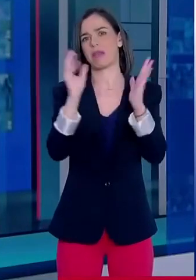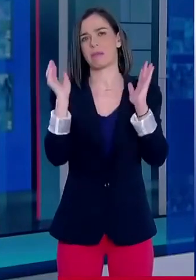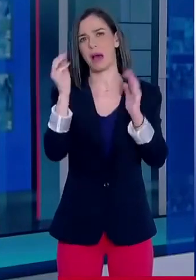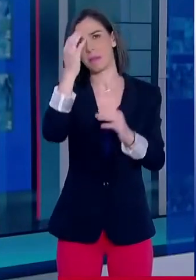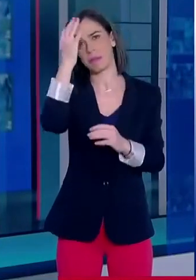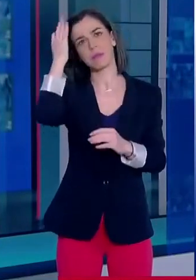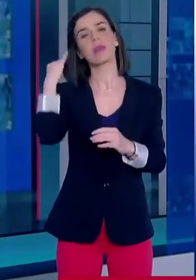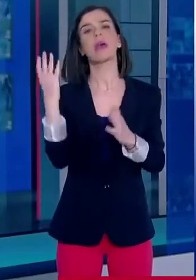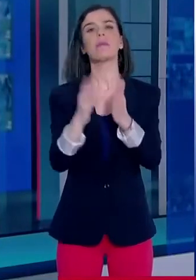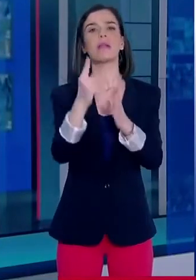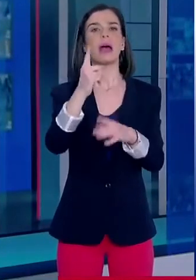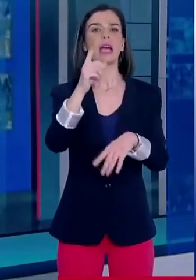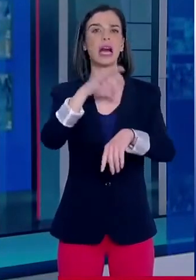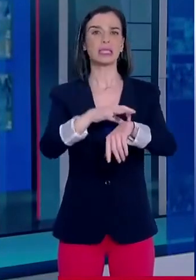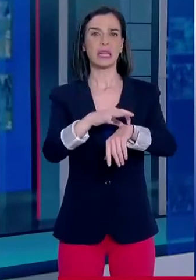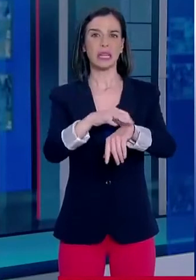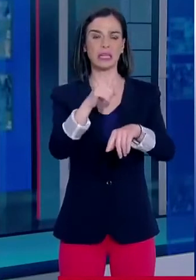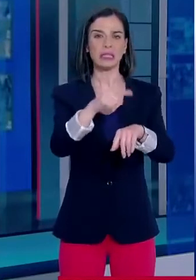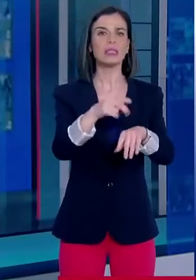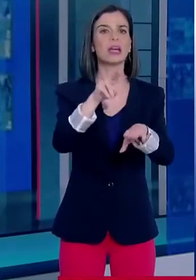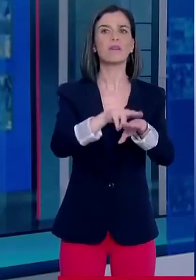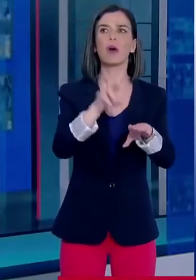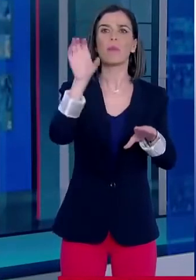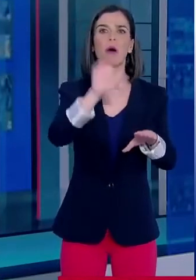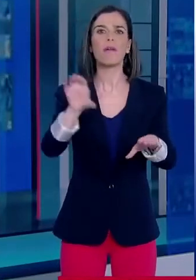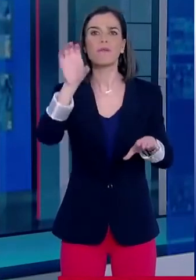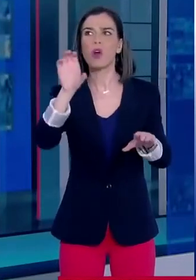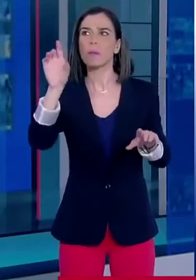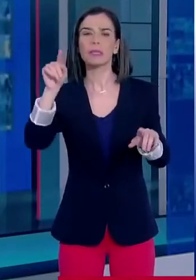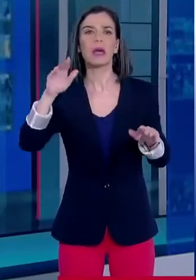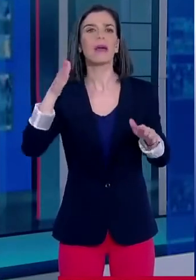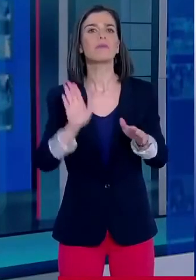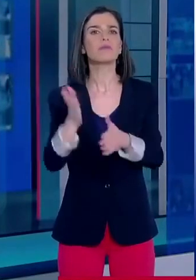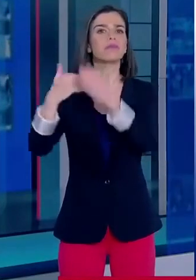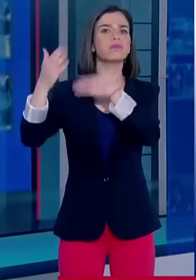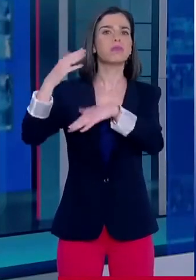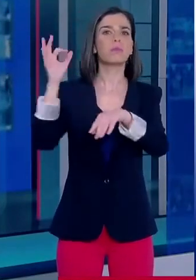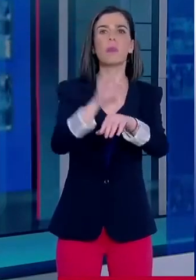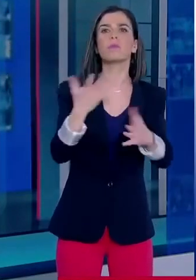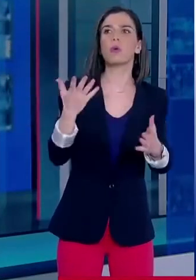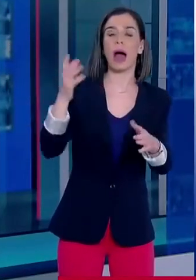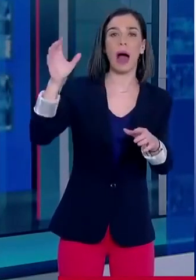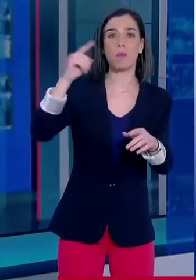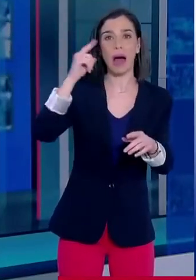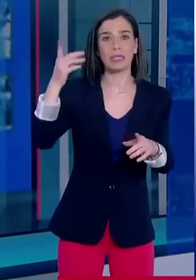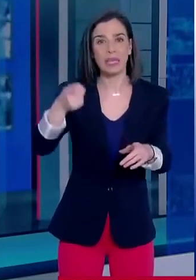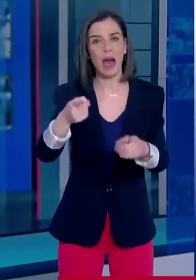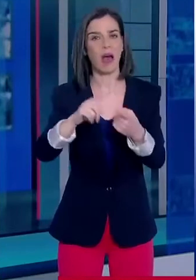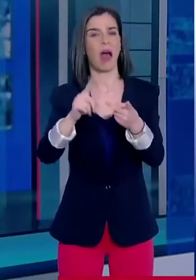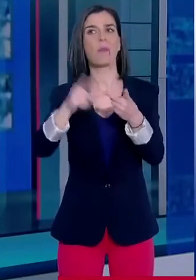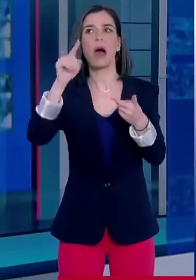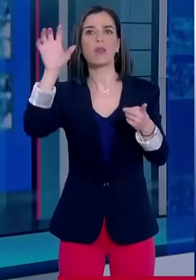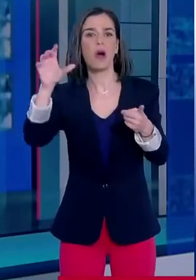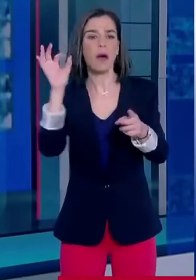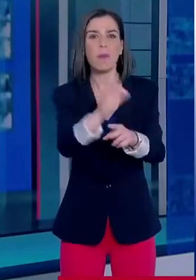ανιχνεύτηκε σε ένα ασθενή στην Ελλάδα προήλθε από μια χώρα της Ευρώπης ή μια χώρα της Ασίας. Και ακόμα περισσότερο τέτοιου είδους αναλύσεις